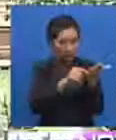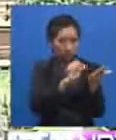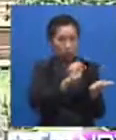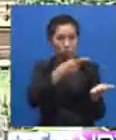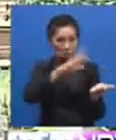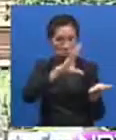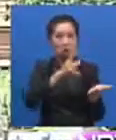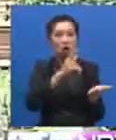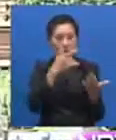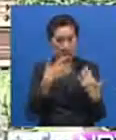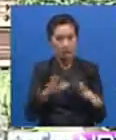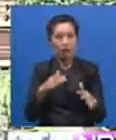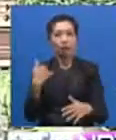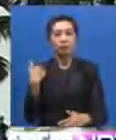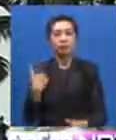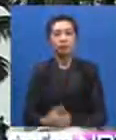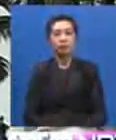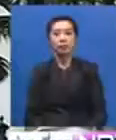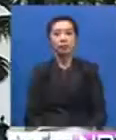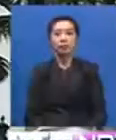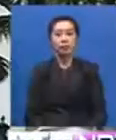แล้วค่ะ